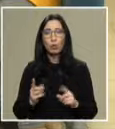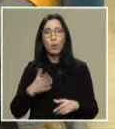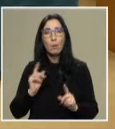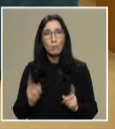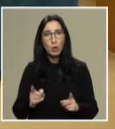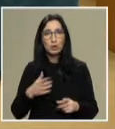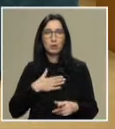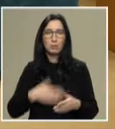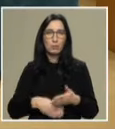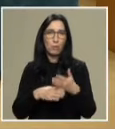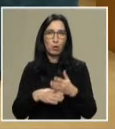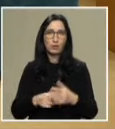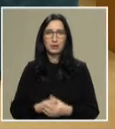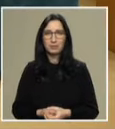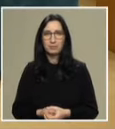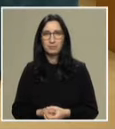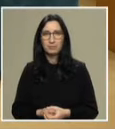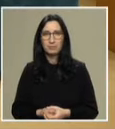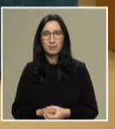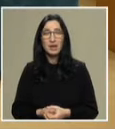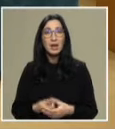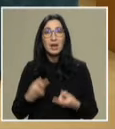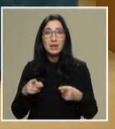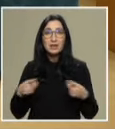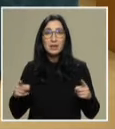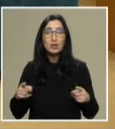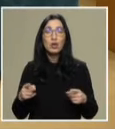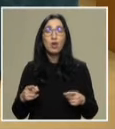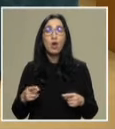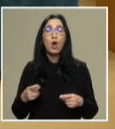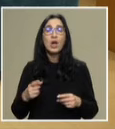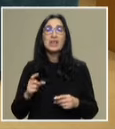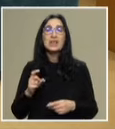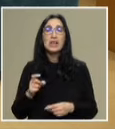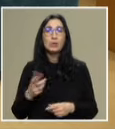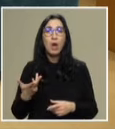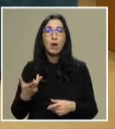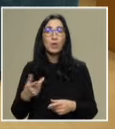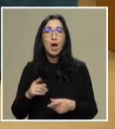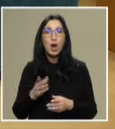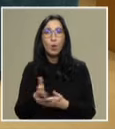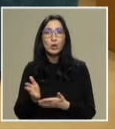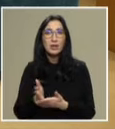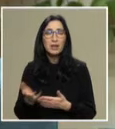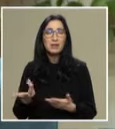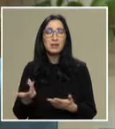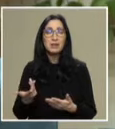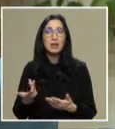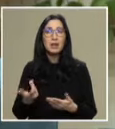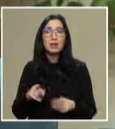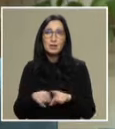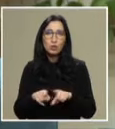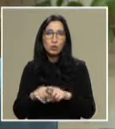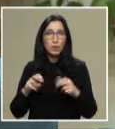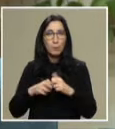да ни помогнат. Благодаря ти. Различната сексуална ориентация и затруднението в половото самоопределяне също